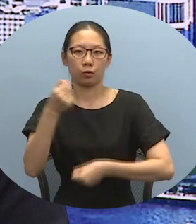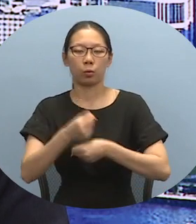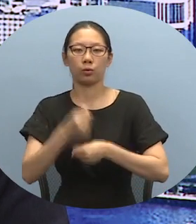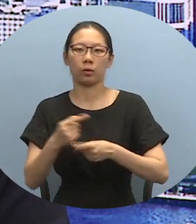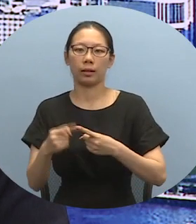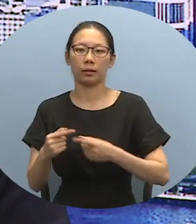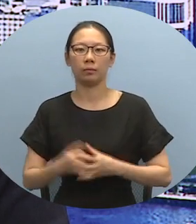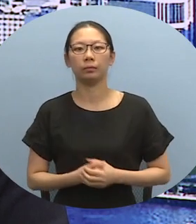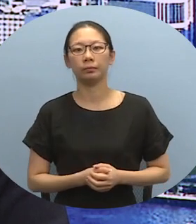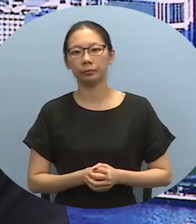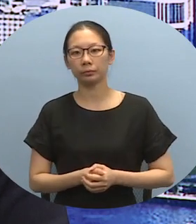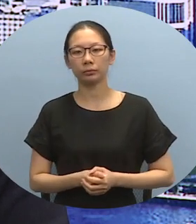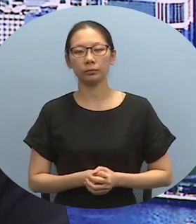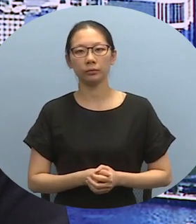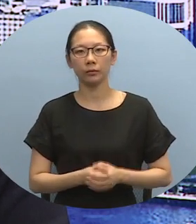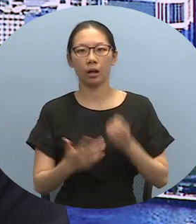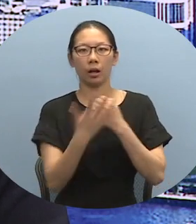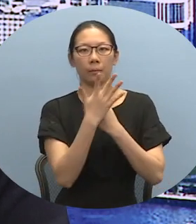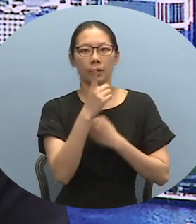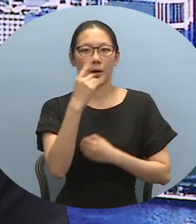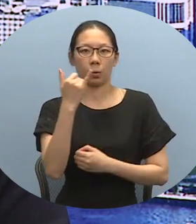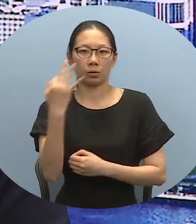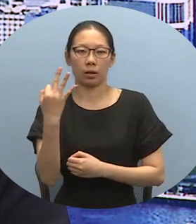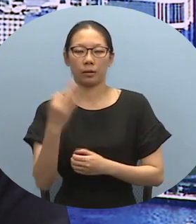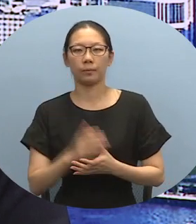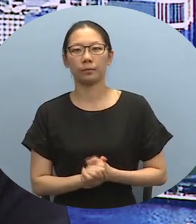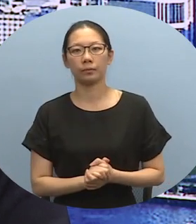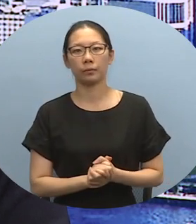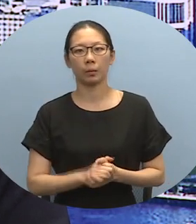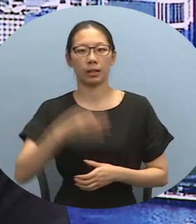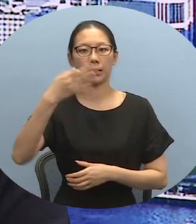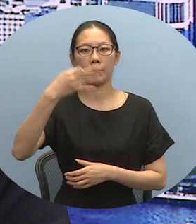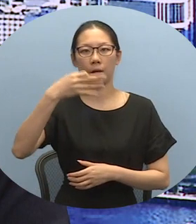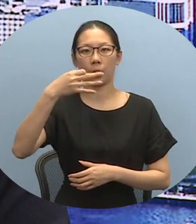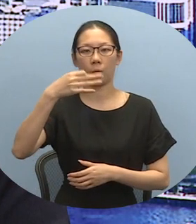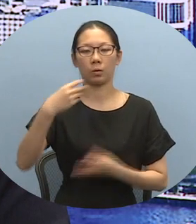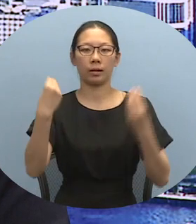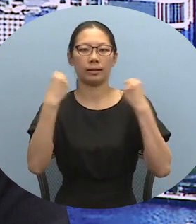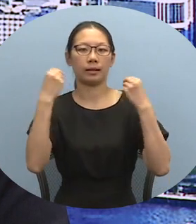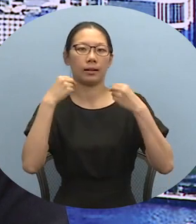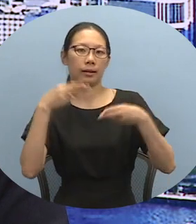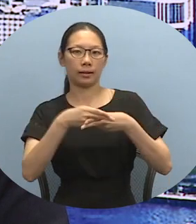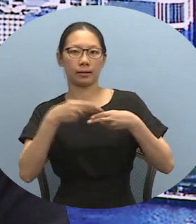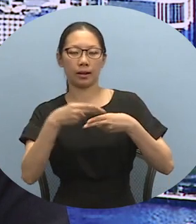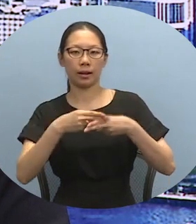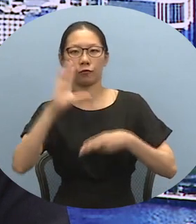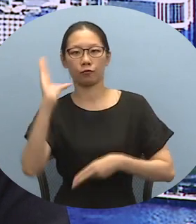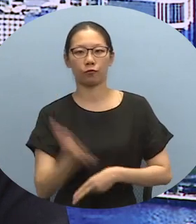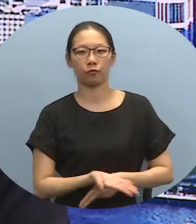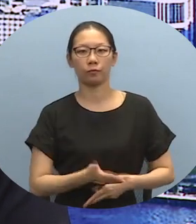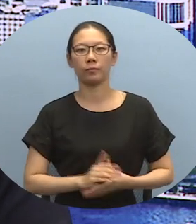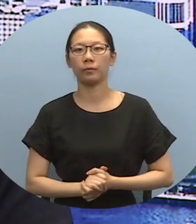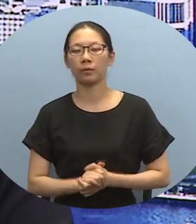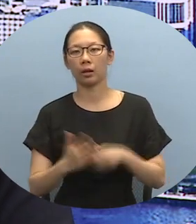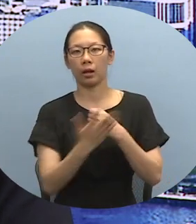嘅人士啦。咁5163咧，就係喺3樓嘅 Sapartini 嘅樓面啦。